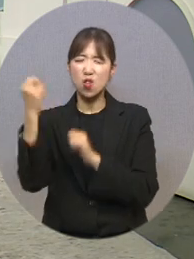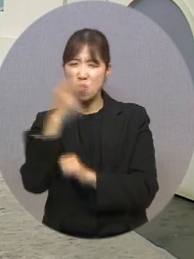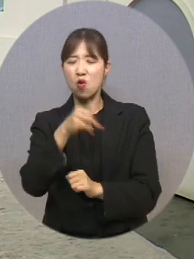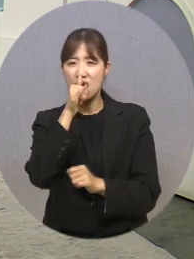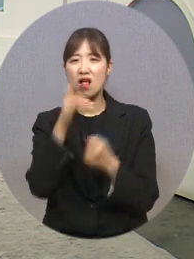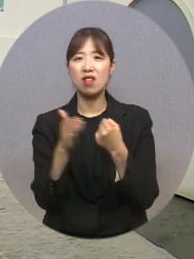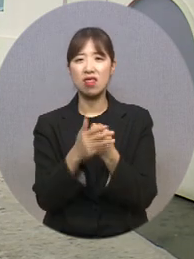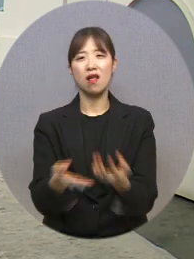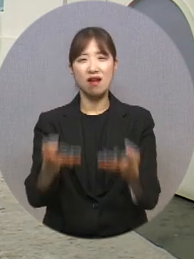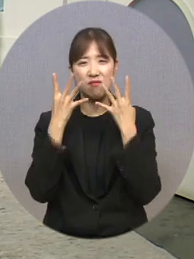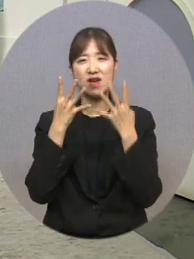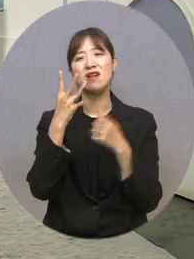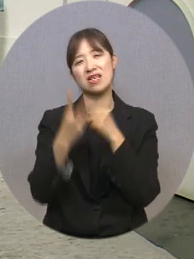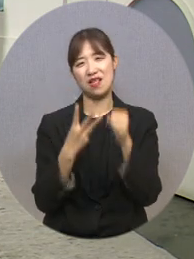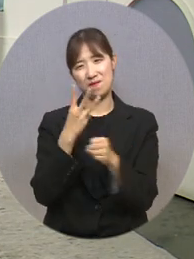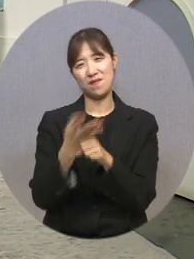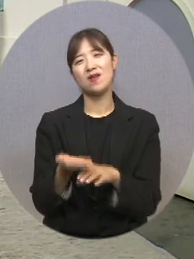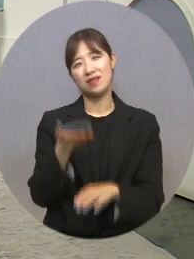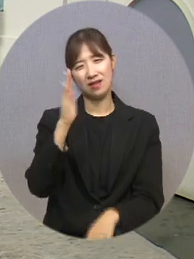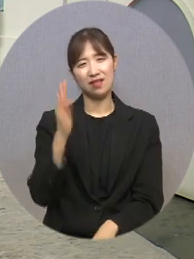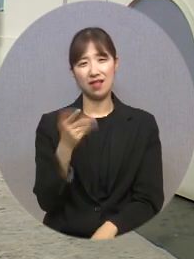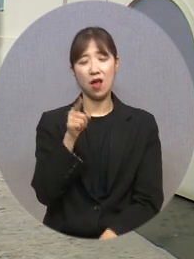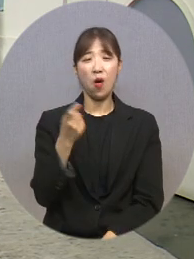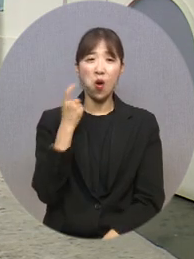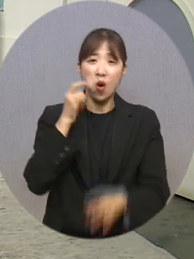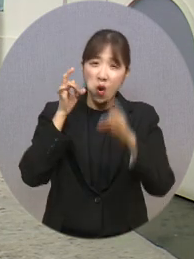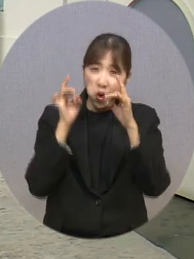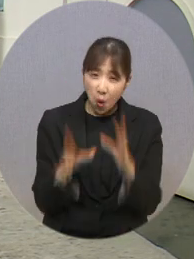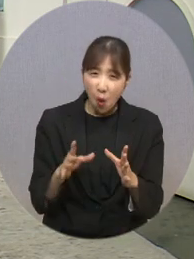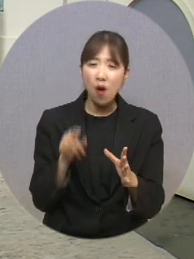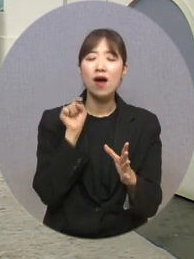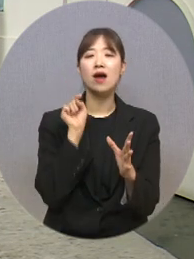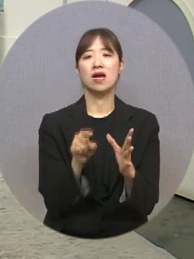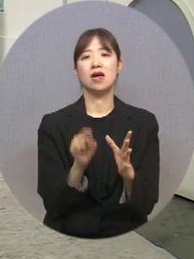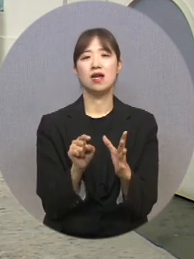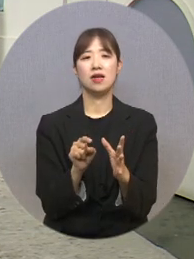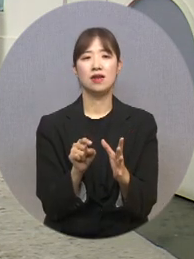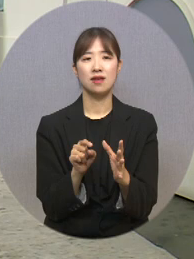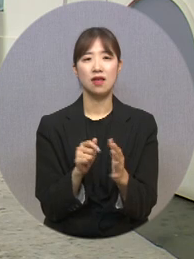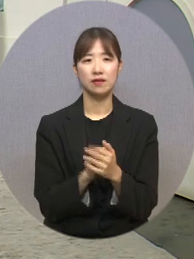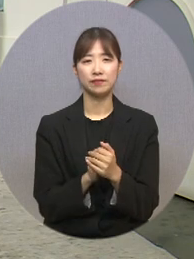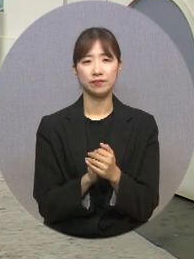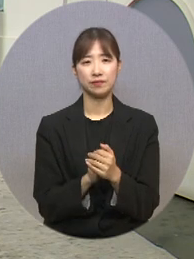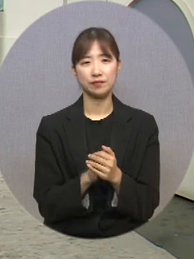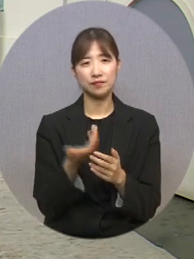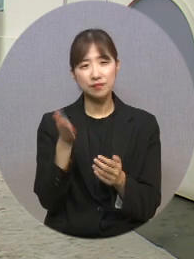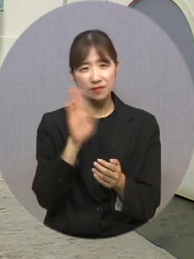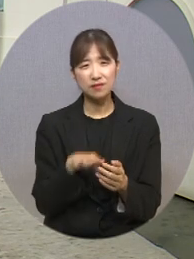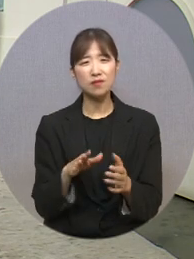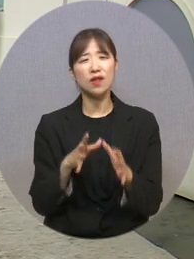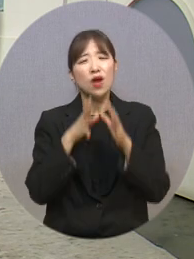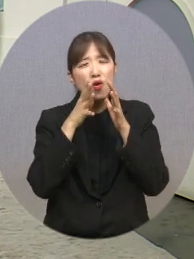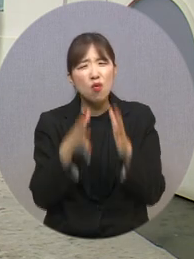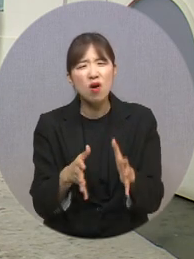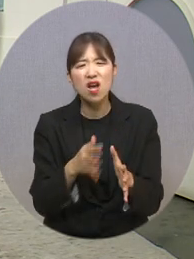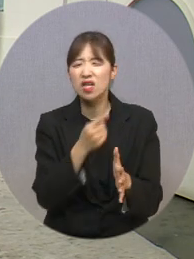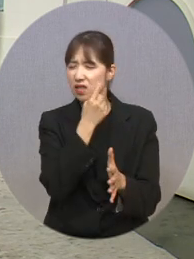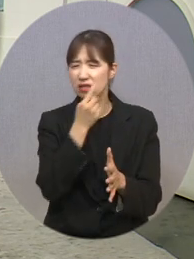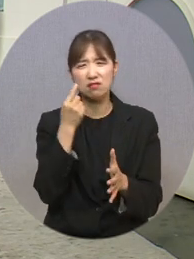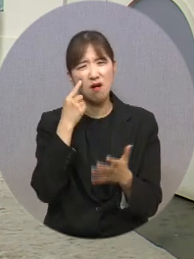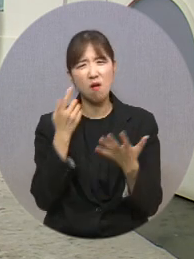실형 3년이 선고됐습니다. 이것처럼 속여서 처분 행위만 있으면 근데 중요한 게 이제 많은 게 사기꾼에 속아서 증거 확보를